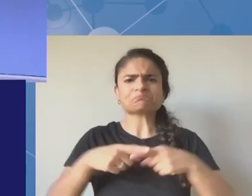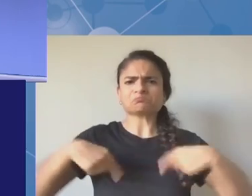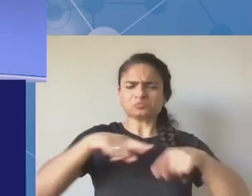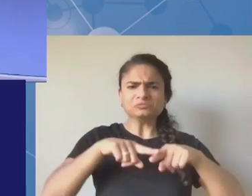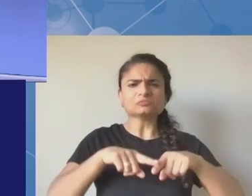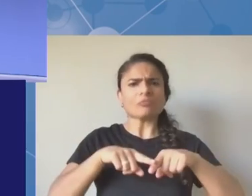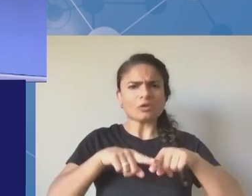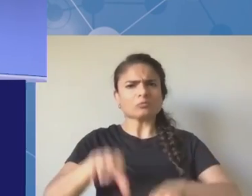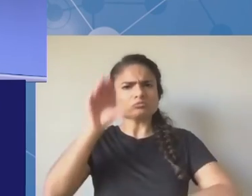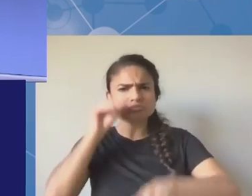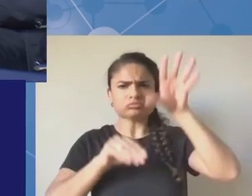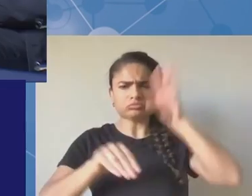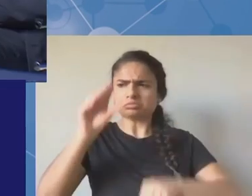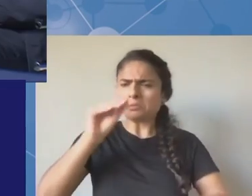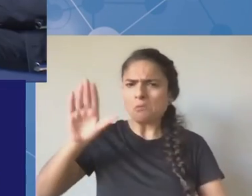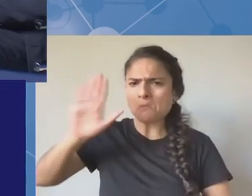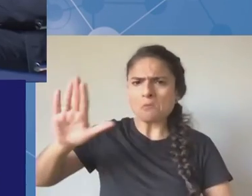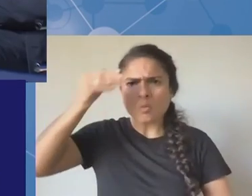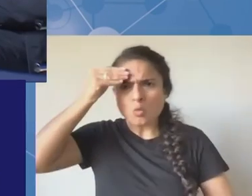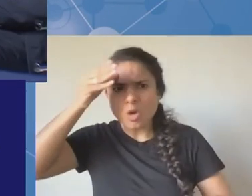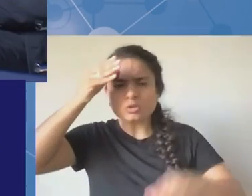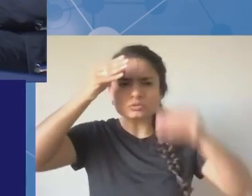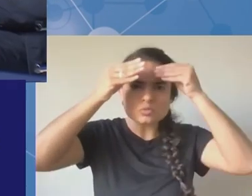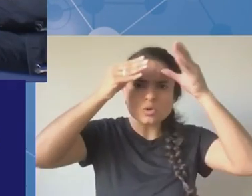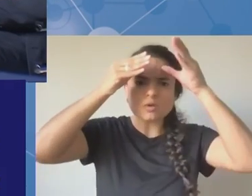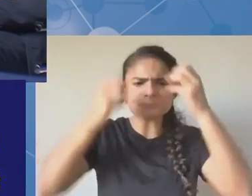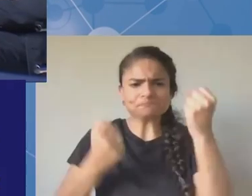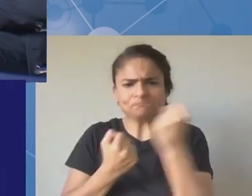им путь. И хочу также